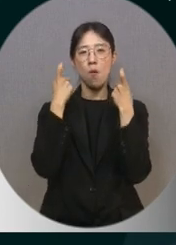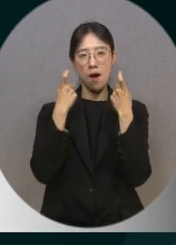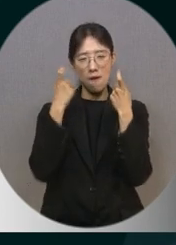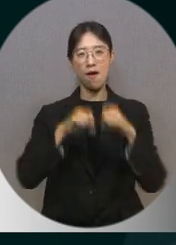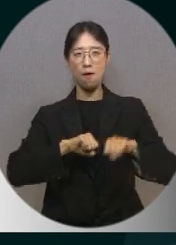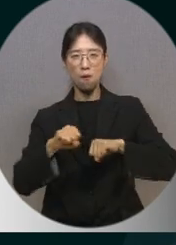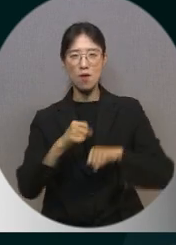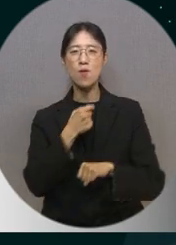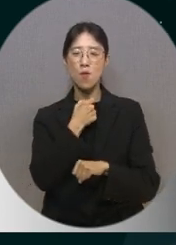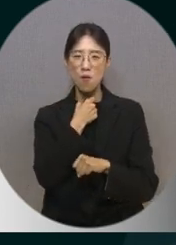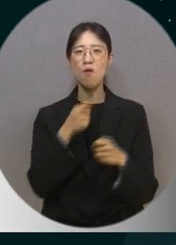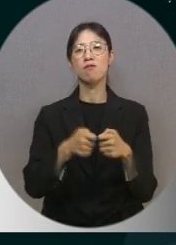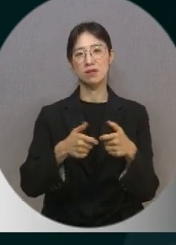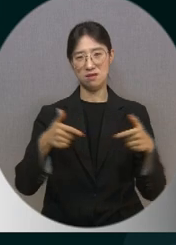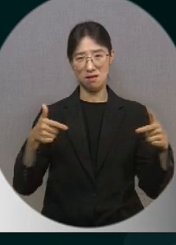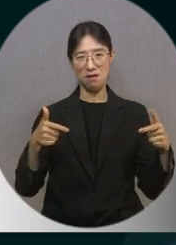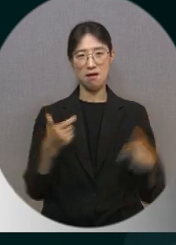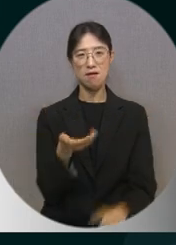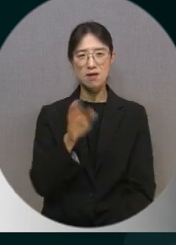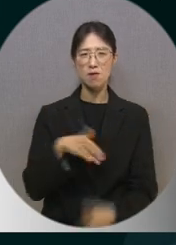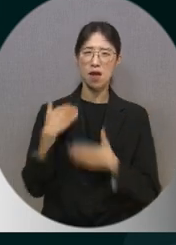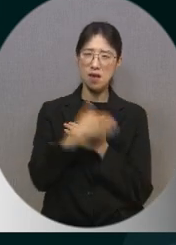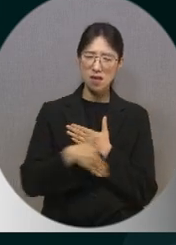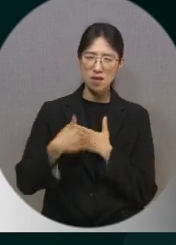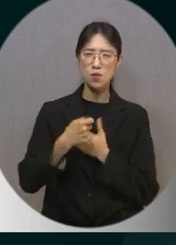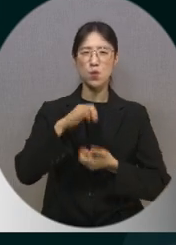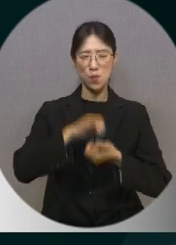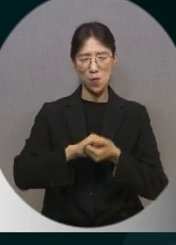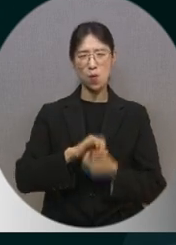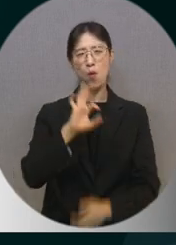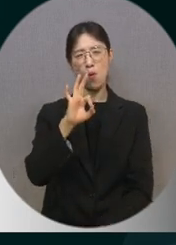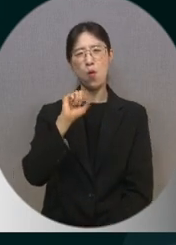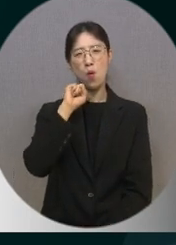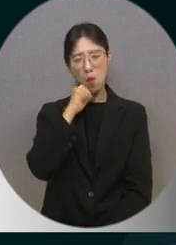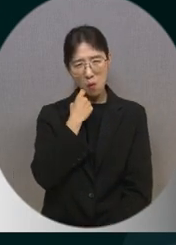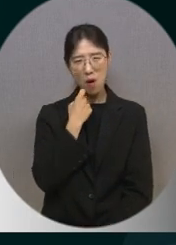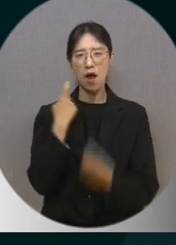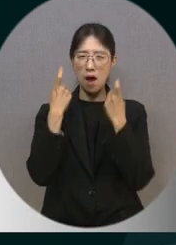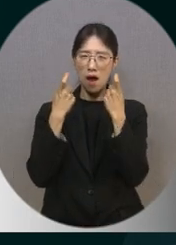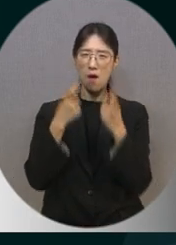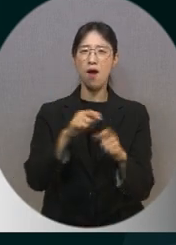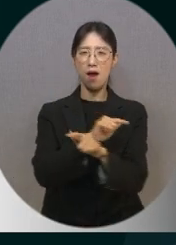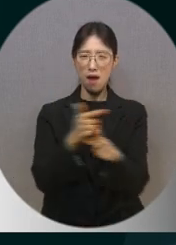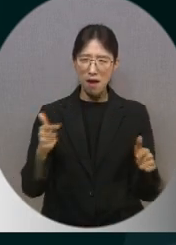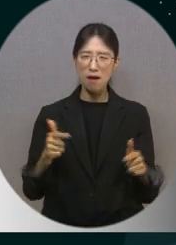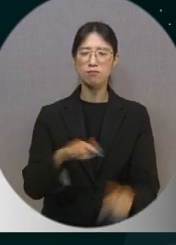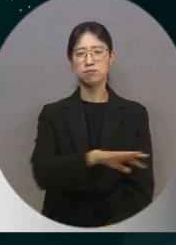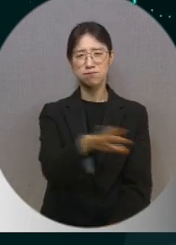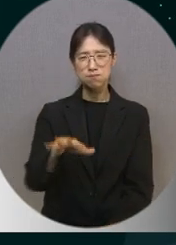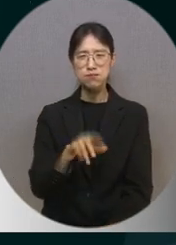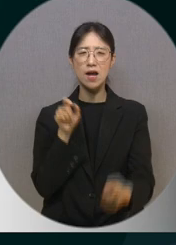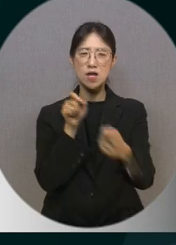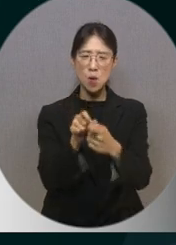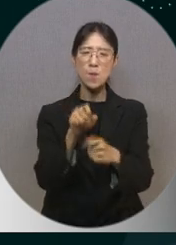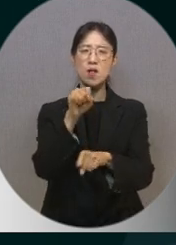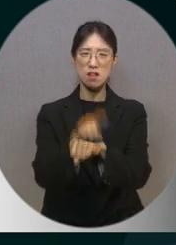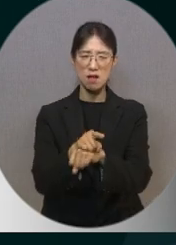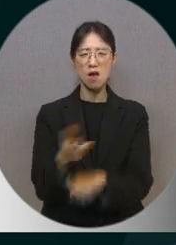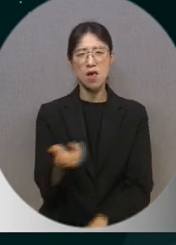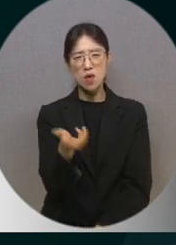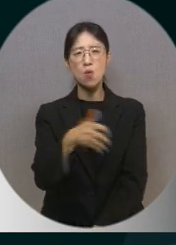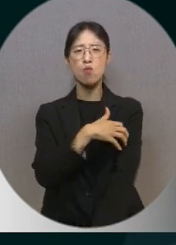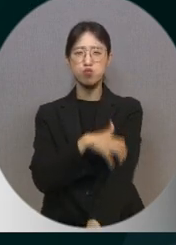활동 욕구도 증가하고 있으나 신체적 제약, 경제력 부족, 관광자원 및 관광시설에 대한 접근성,